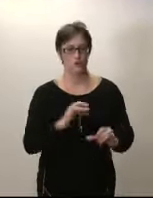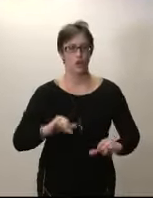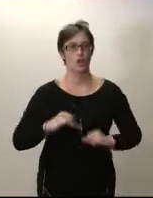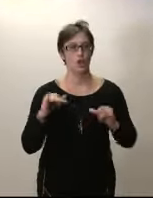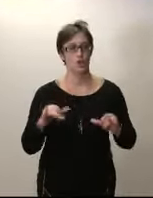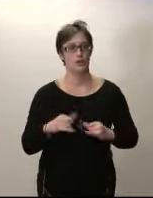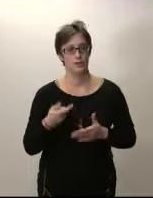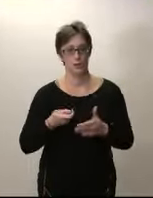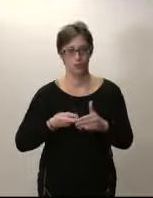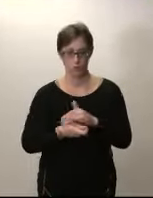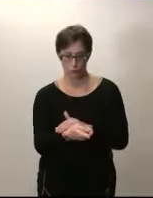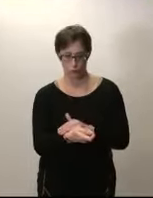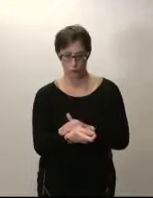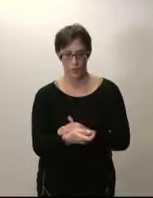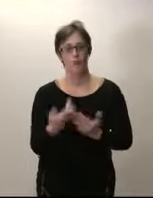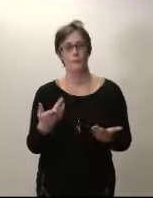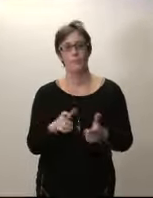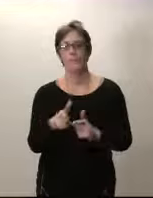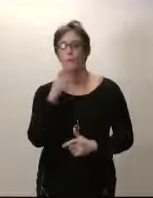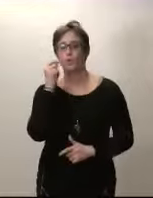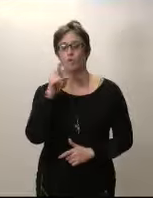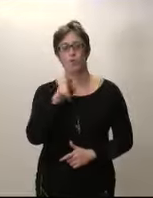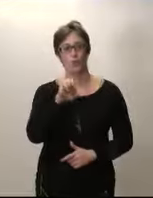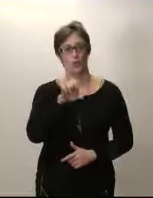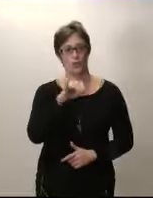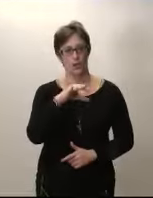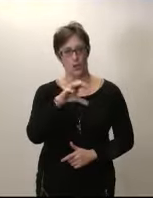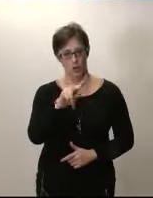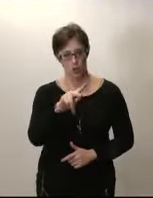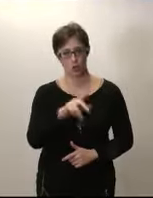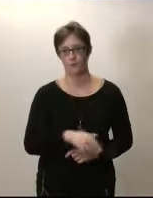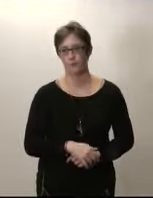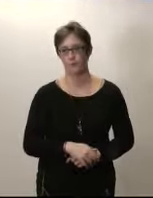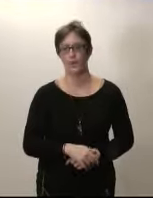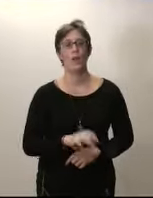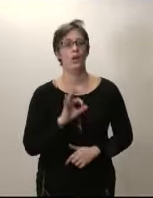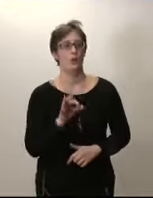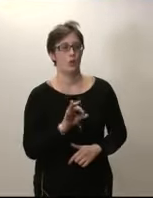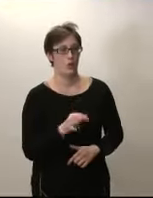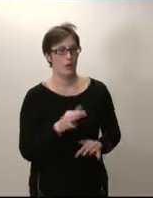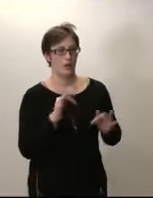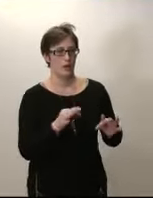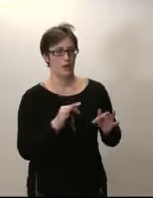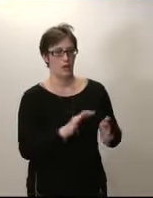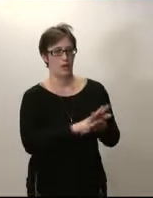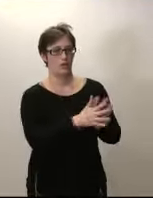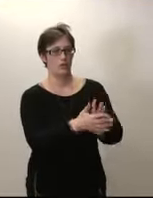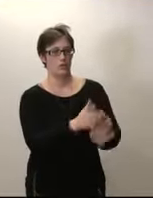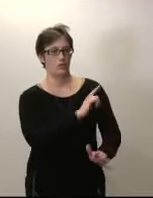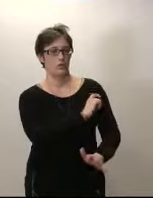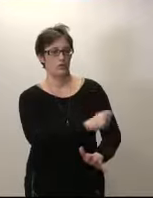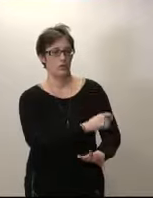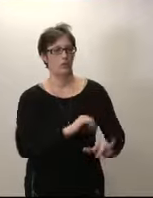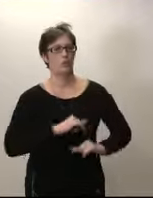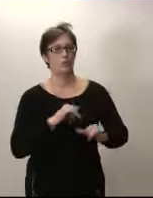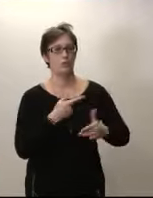jeunesse. Monsieur Reich. Oui, il s'agit d'approuver l'attribution de subventions aux associations sportives et de